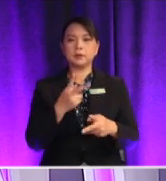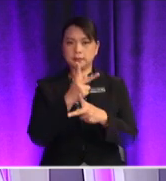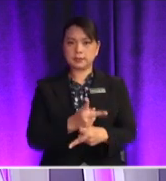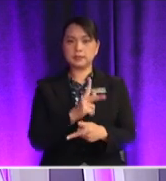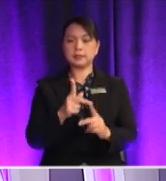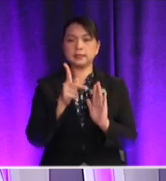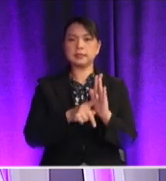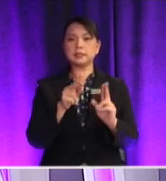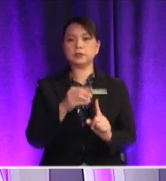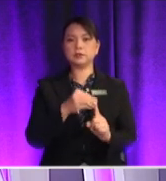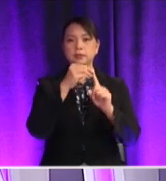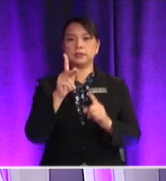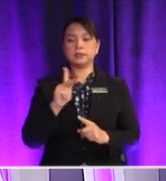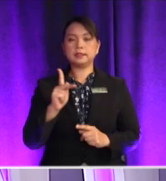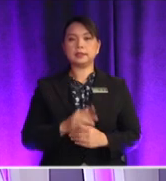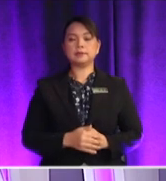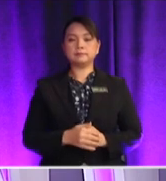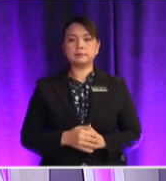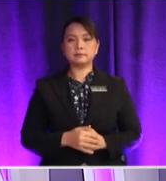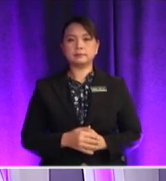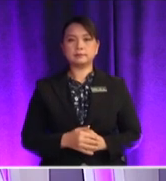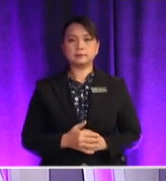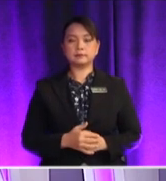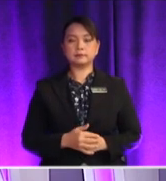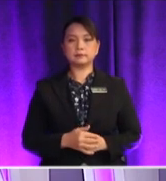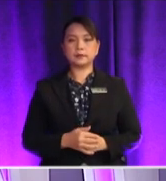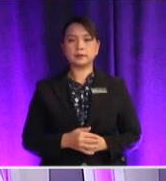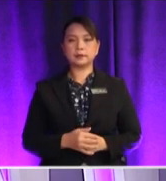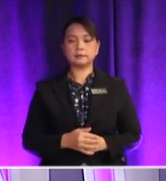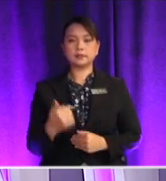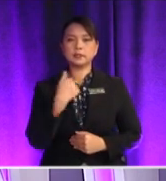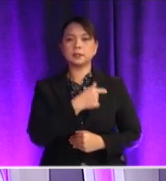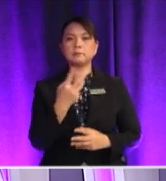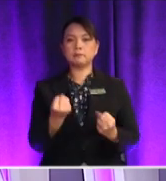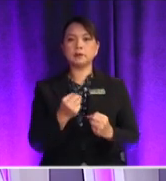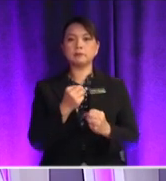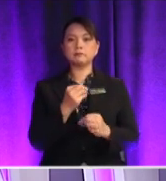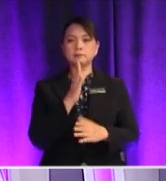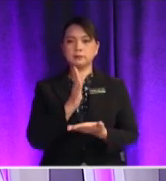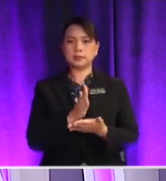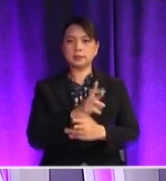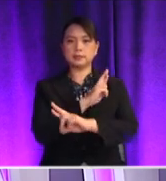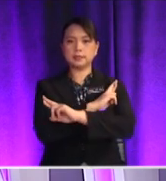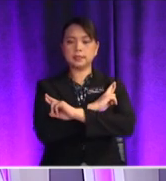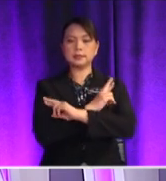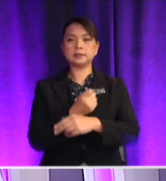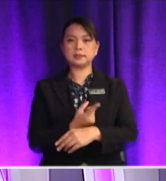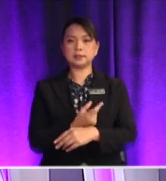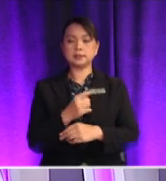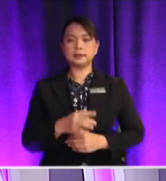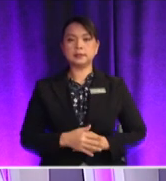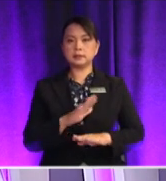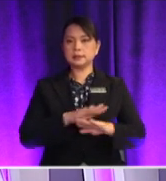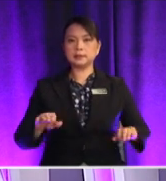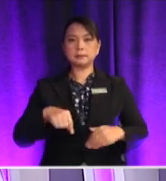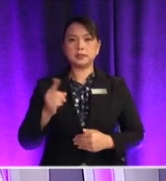antara salah satu cabarannya juga, betul kan cikgu? Betul. Ya, okeylah, baik. Kepada murid-murid semua, kita nak berhenti rehat sekali lagi. Kepada anda semua, jangan